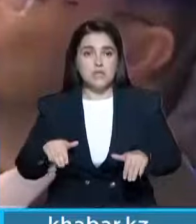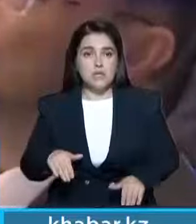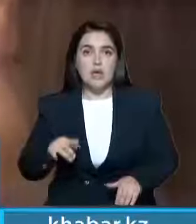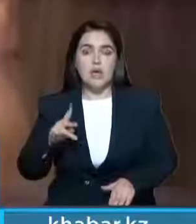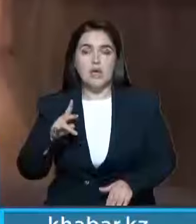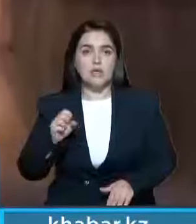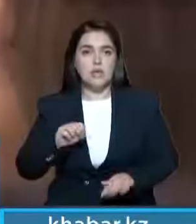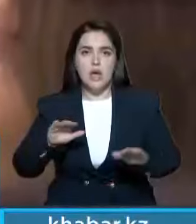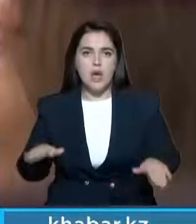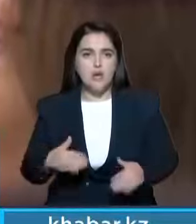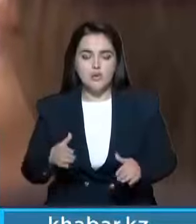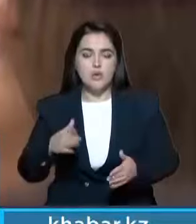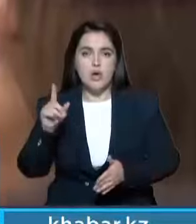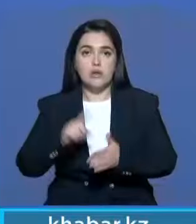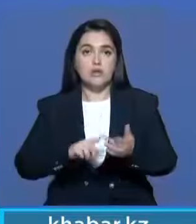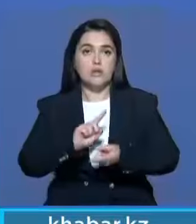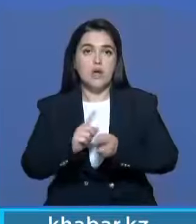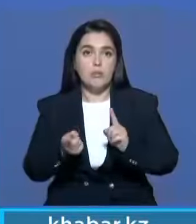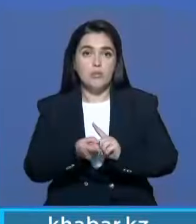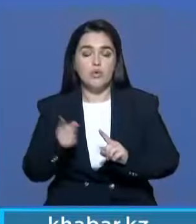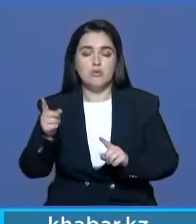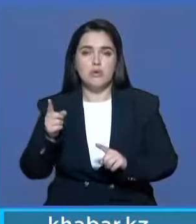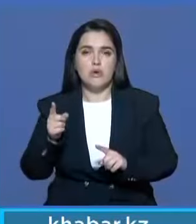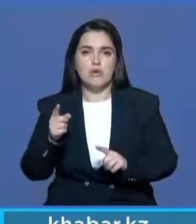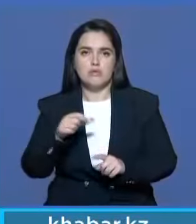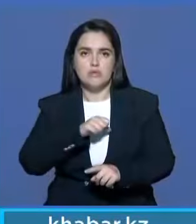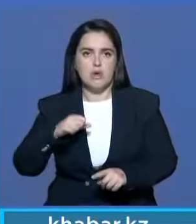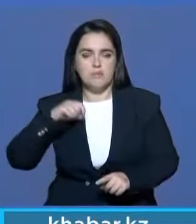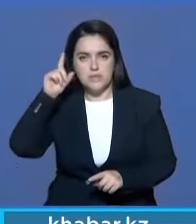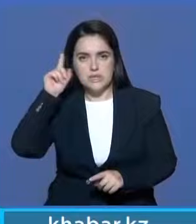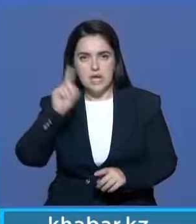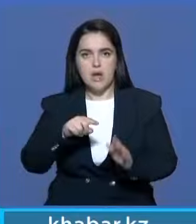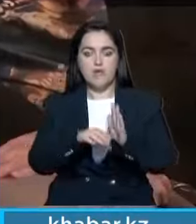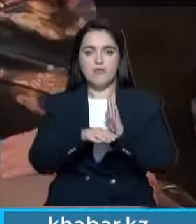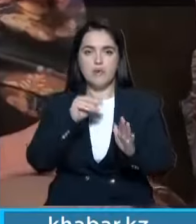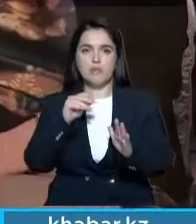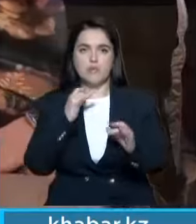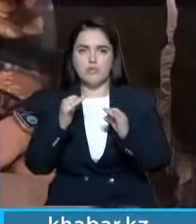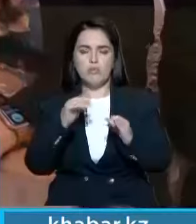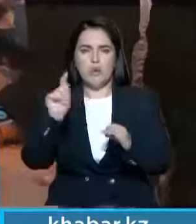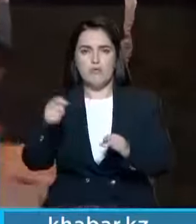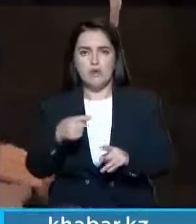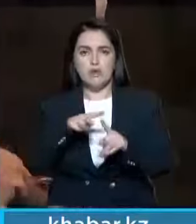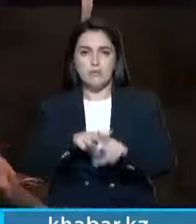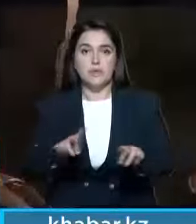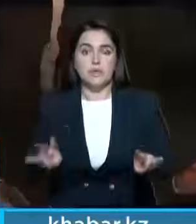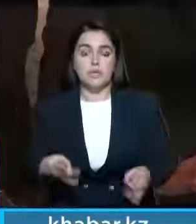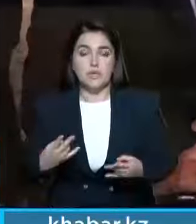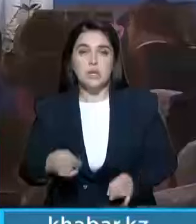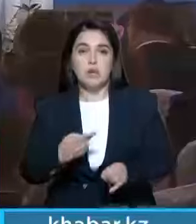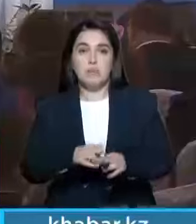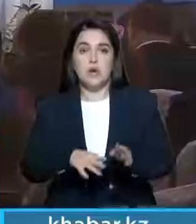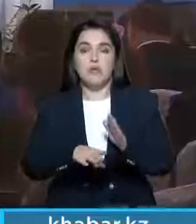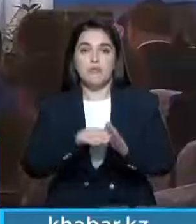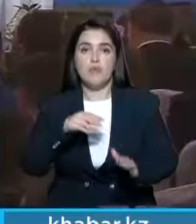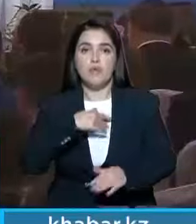принимать за отсутствие убежденности. Напротив, это сознательный выбор в пользу дипломатии и диалога, а не конфликта и принуждения. Этот выбор является